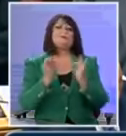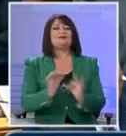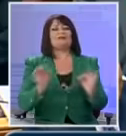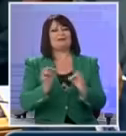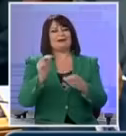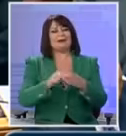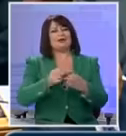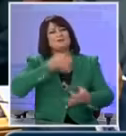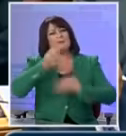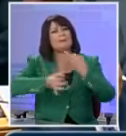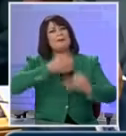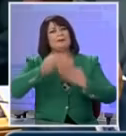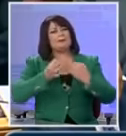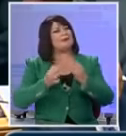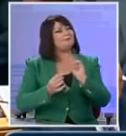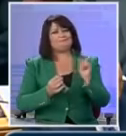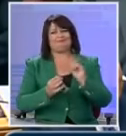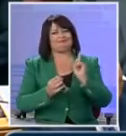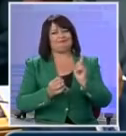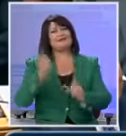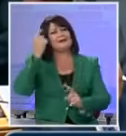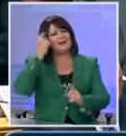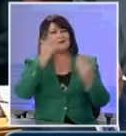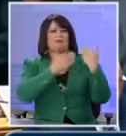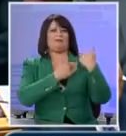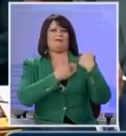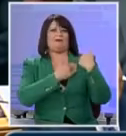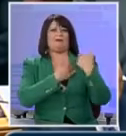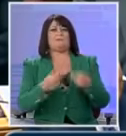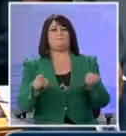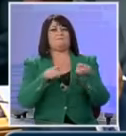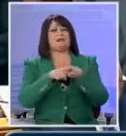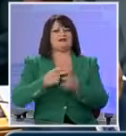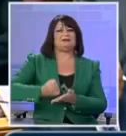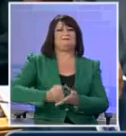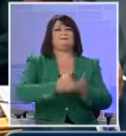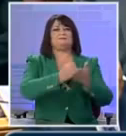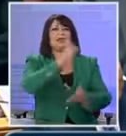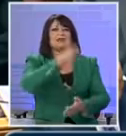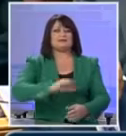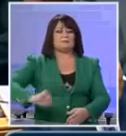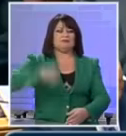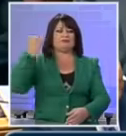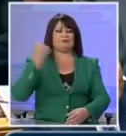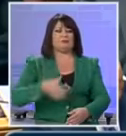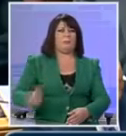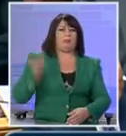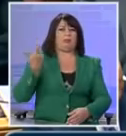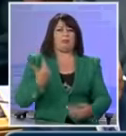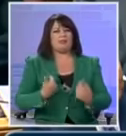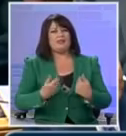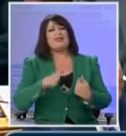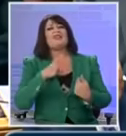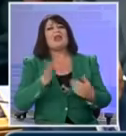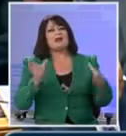ομιλίες τώρα από δω με συναίσθηση ευθύνης κάτσανε δίπλα σας και απέναντί σας εσείς μας κλωτσήσεις μας δ διώξατε εσείς δεν